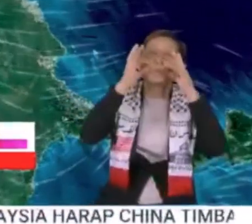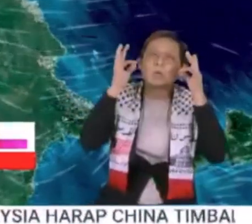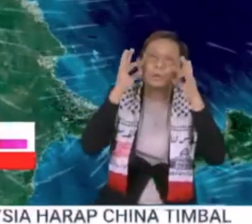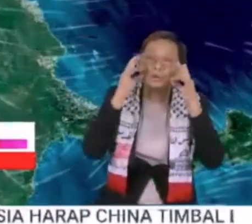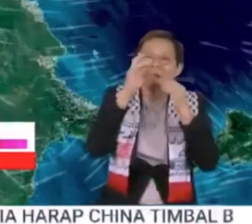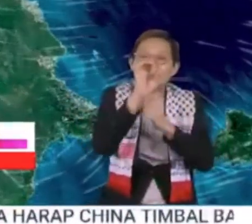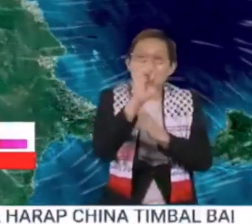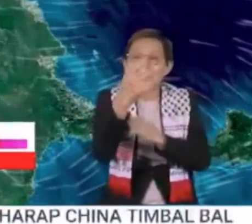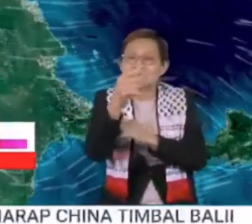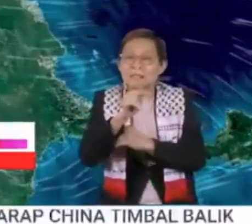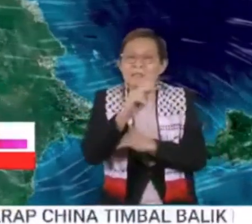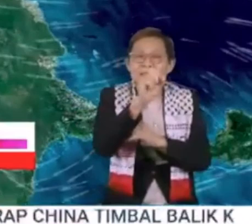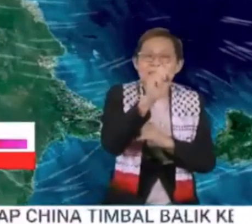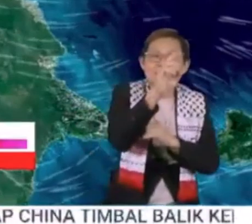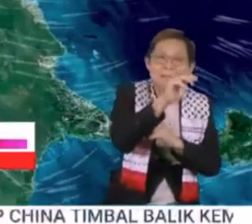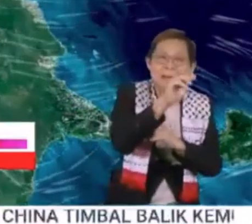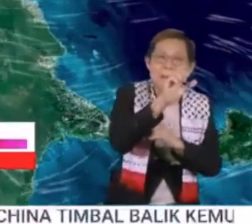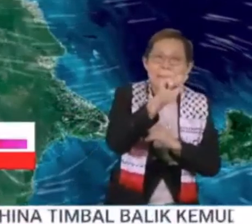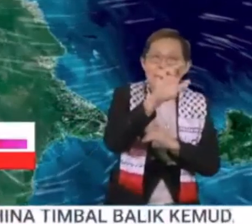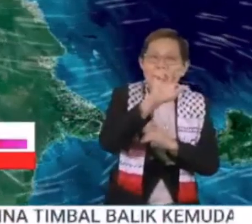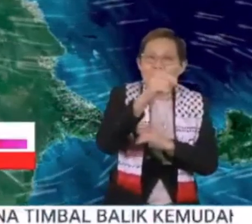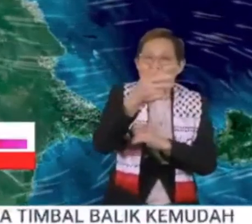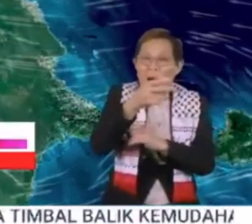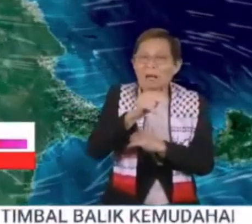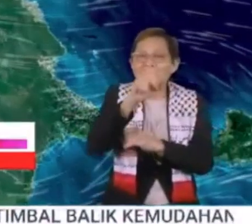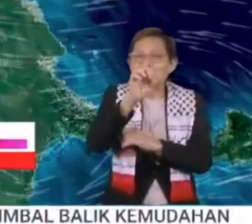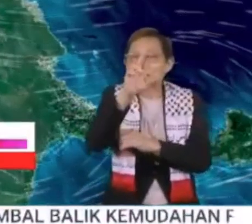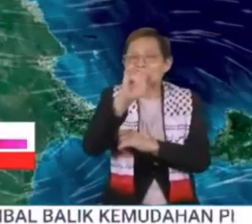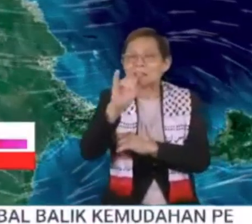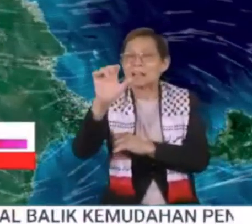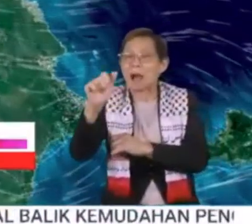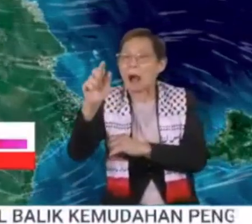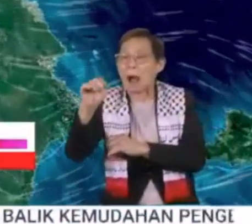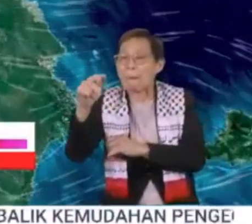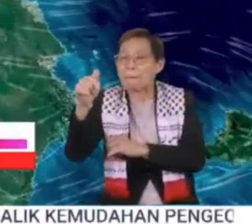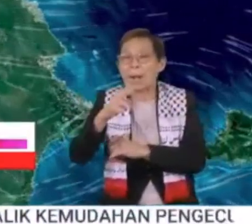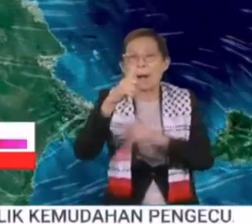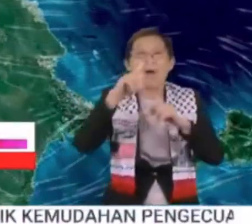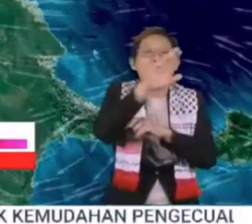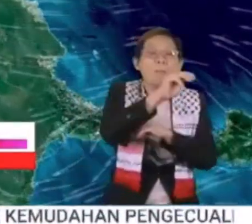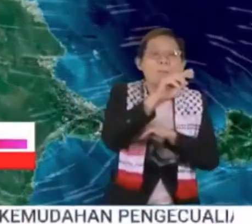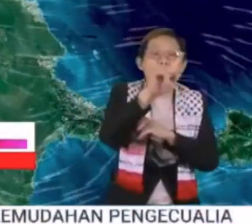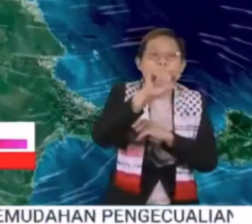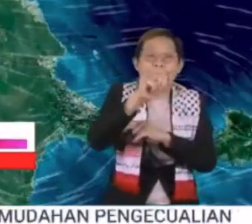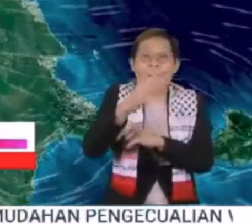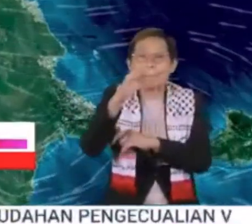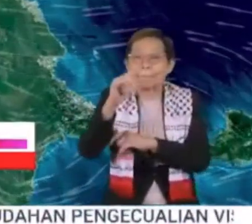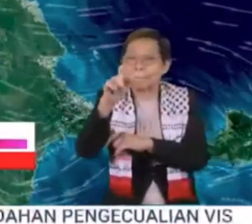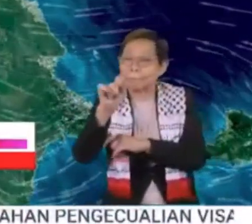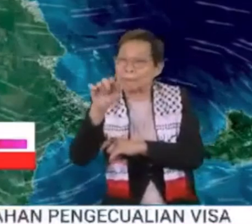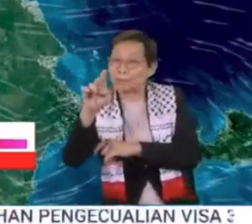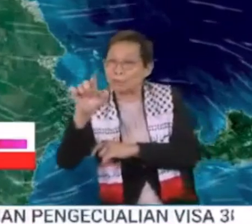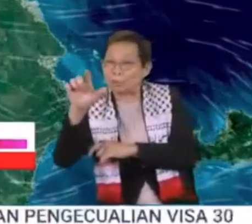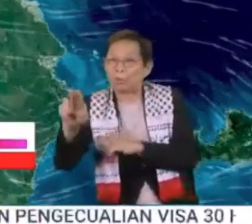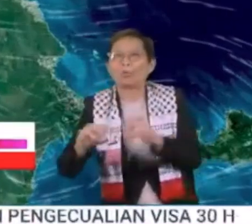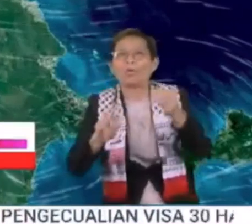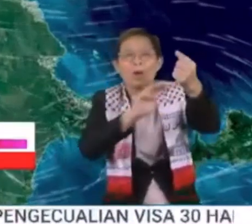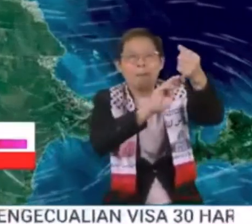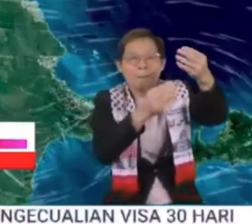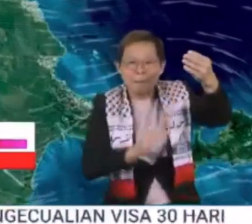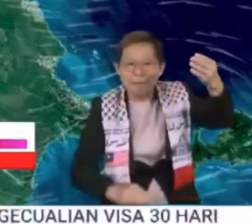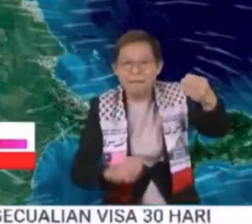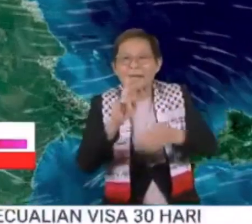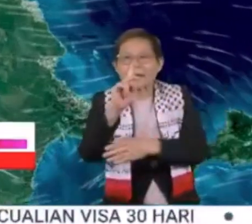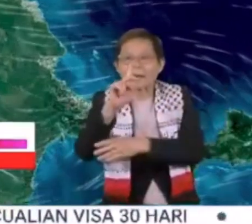Kuching, Serian, Samarahan, Seri Aman, Mukah, Bintulu, di Miri, di bahagian pedalaman, di